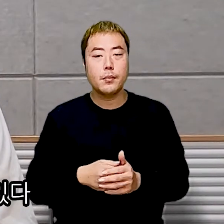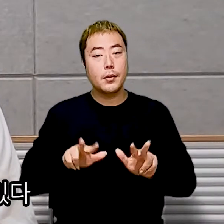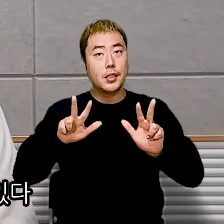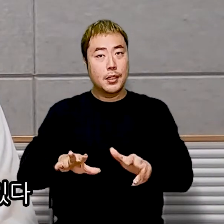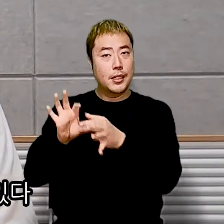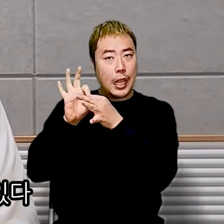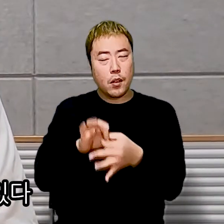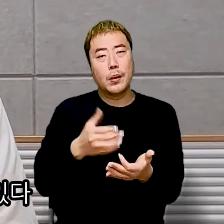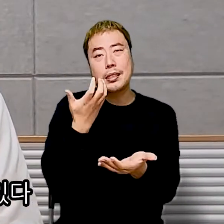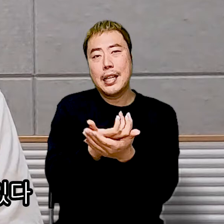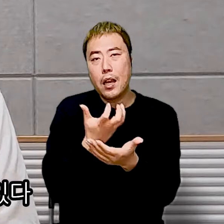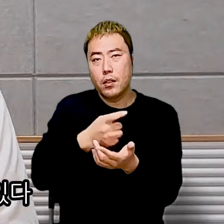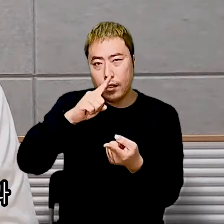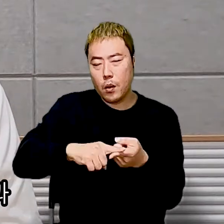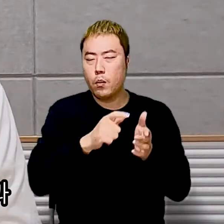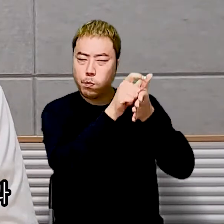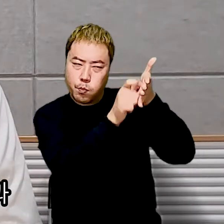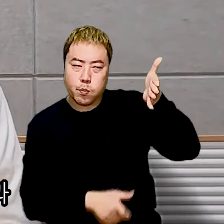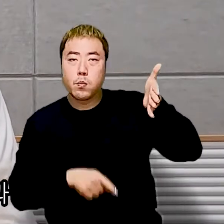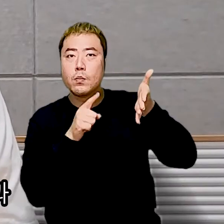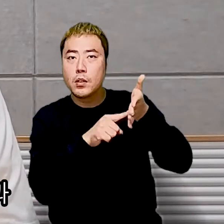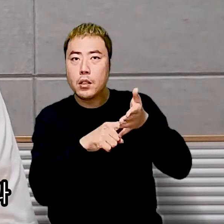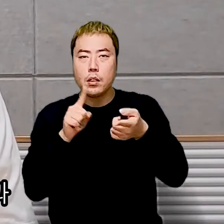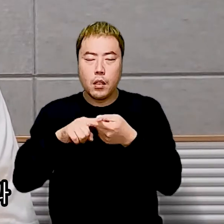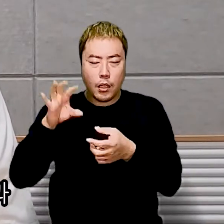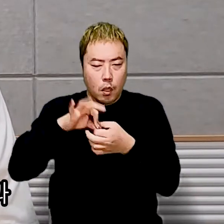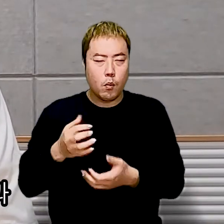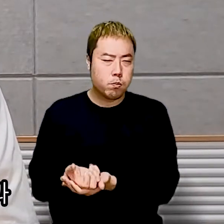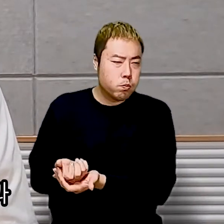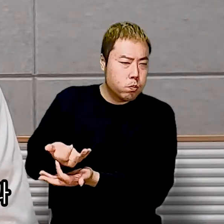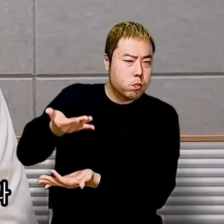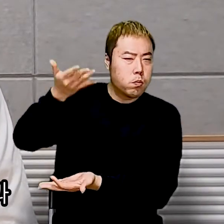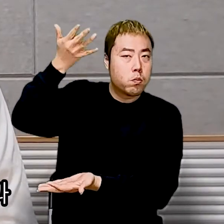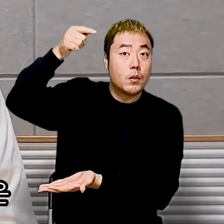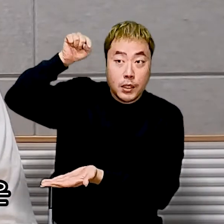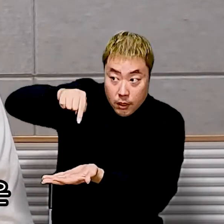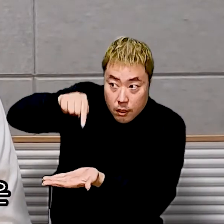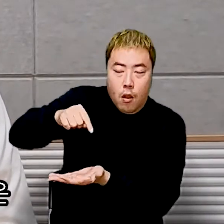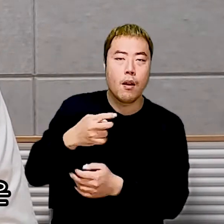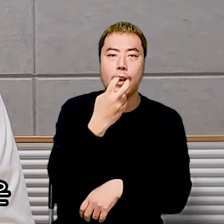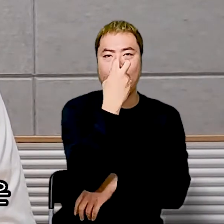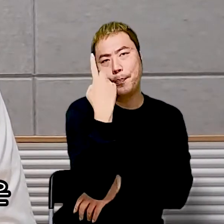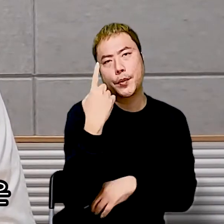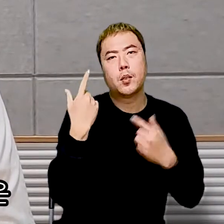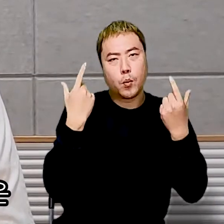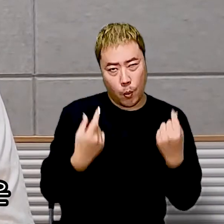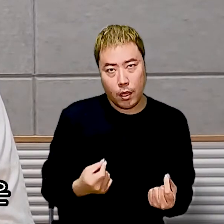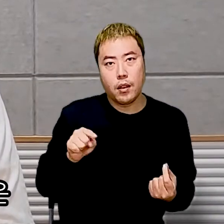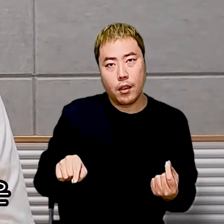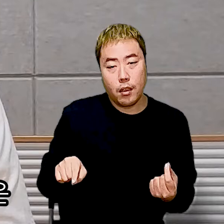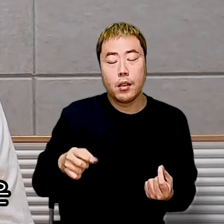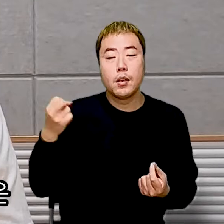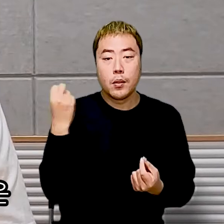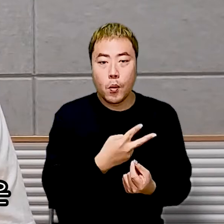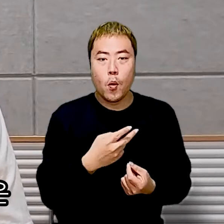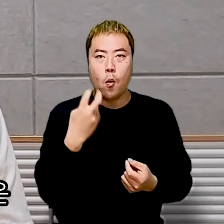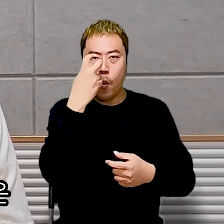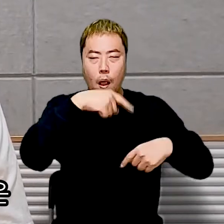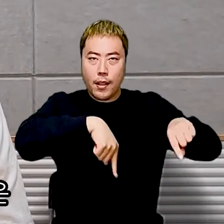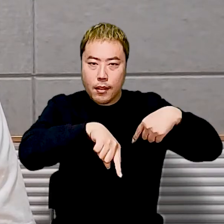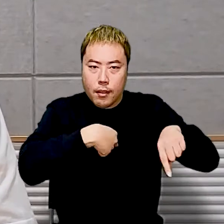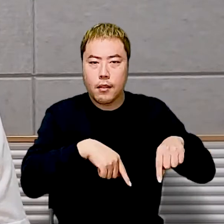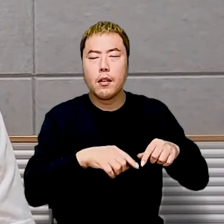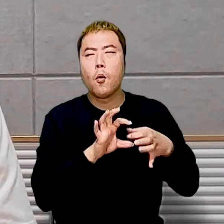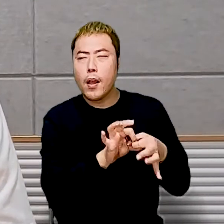데이터화되는 그 상태로 연결되어 있다. 여기서 말하는 것의 감시의 성격과 그 관계의 성격과 그 통제의